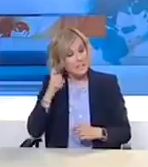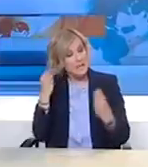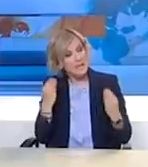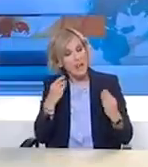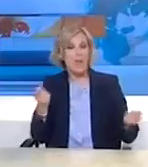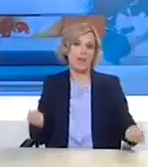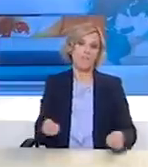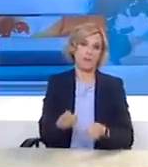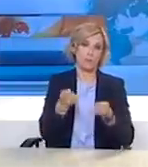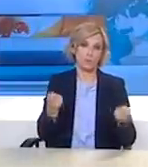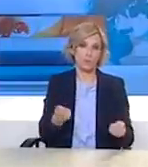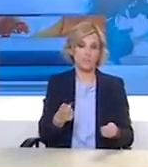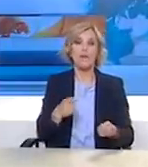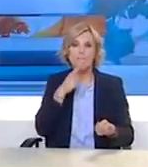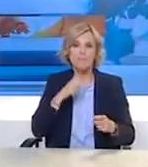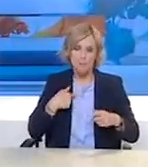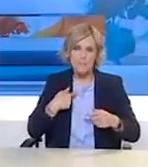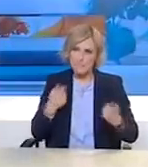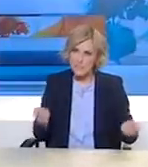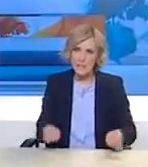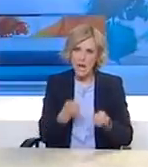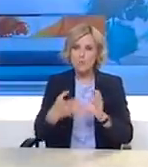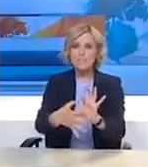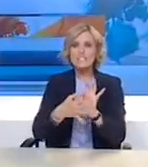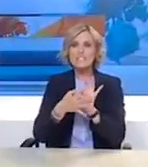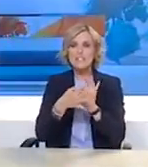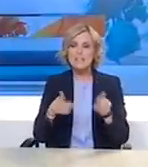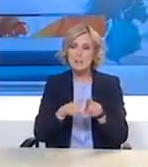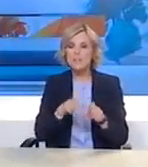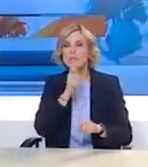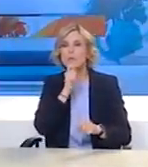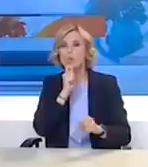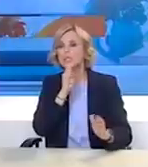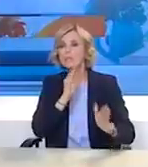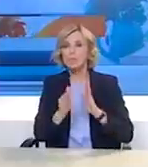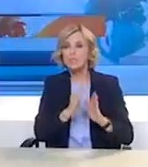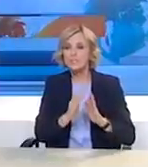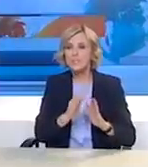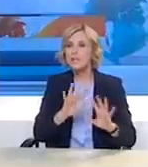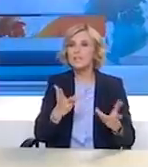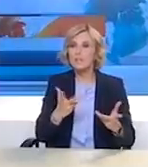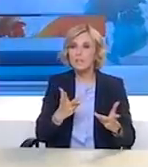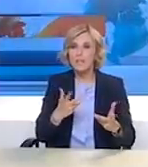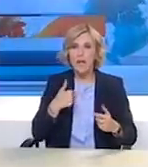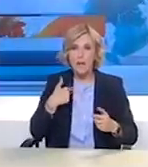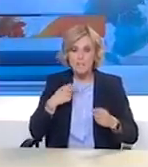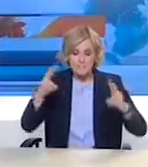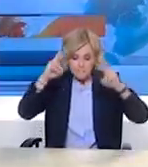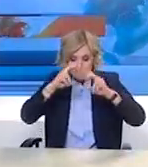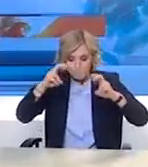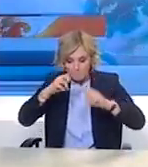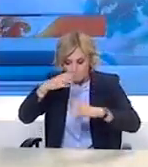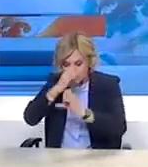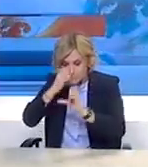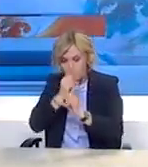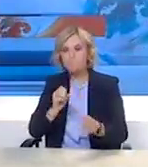χώρες την εφαρμόζουν. Είναι αυτό που κάνουμε και στη συνεργασία με την πολιτική προστασία σαν Εθνικός Οργανισμός Δημόσιας Υγείας, να ιχνηλατούμε τους